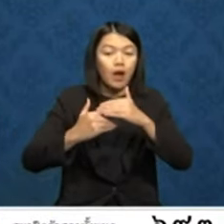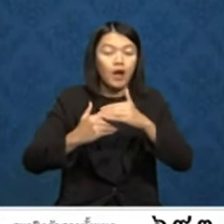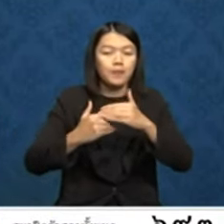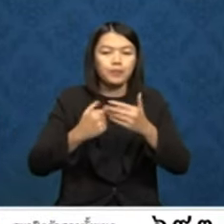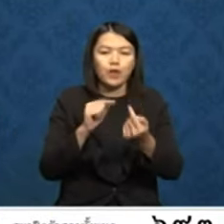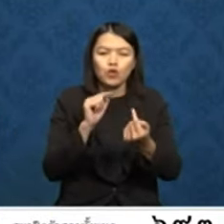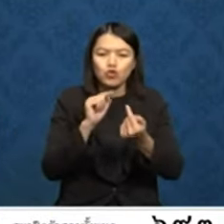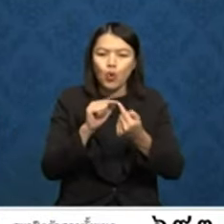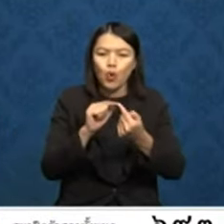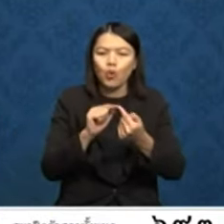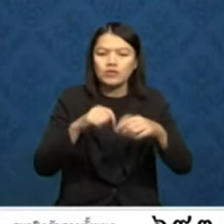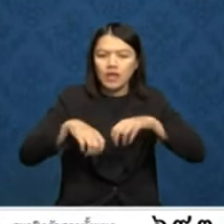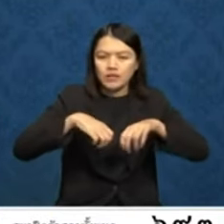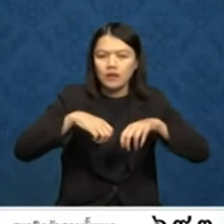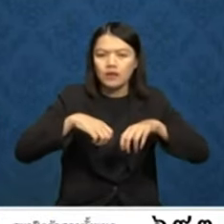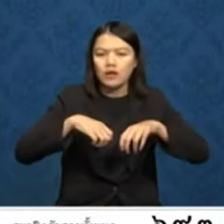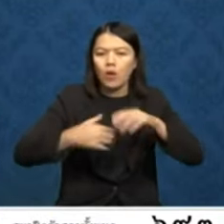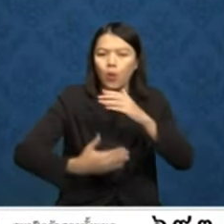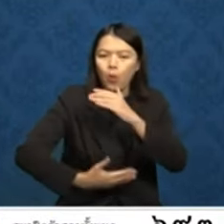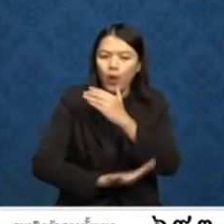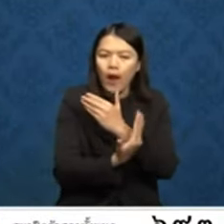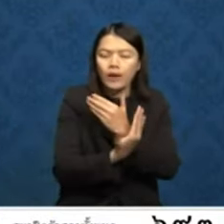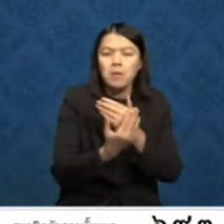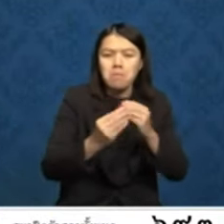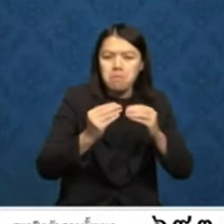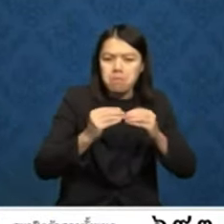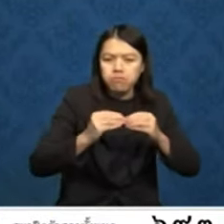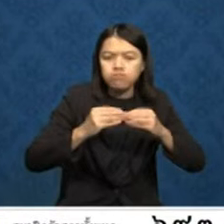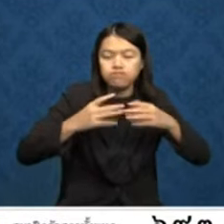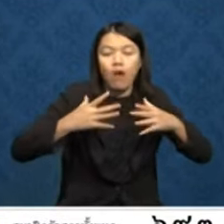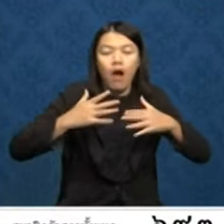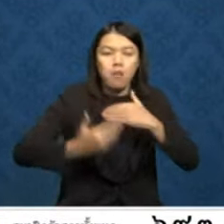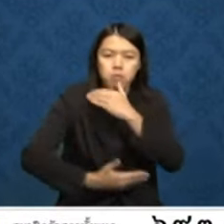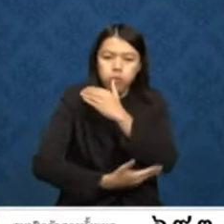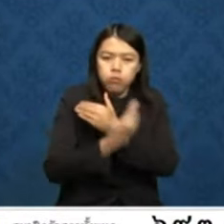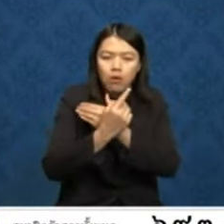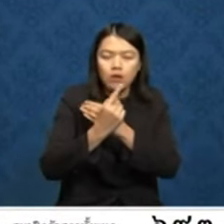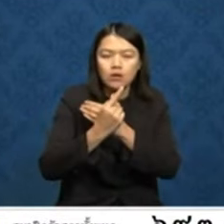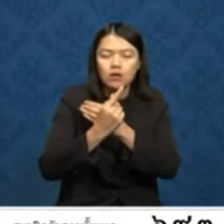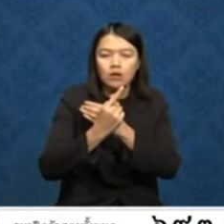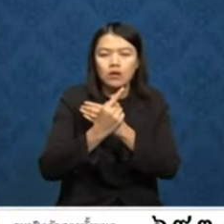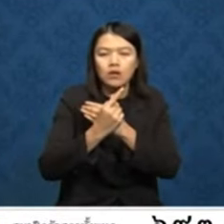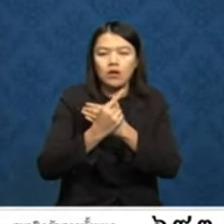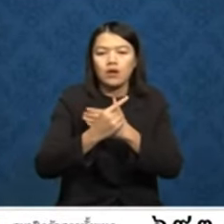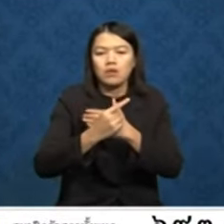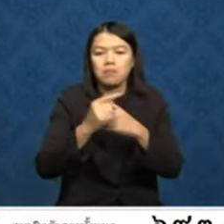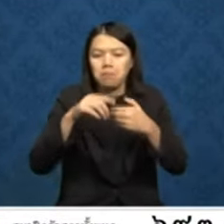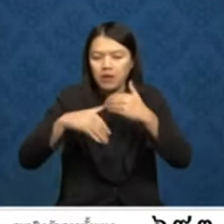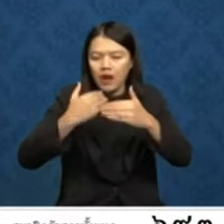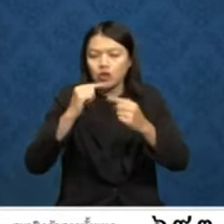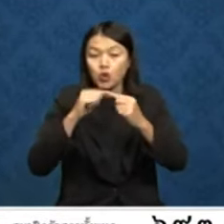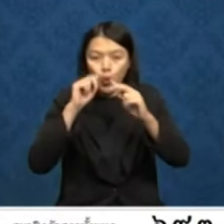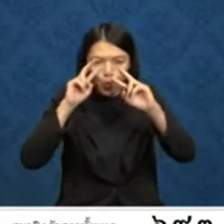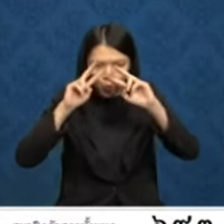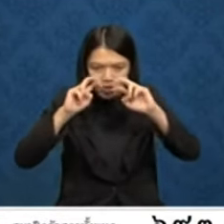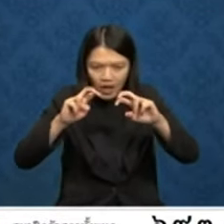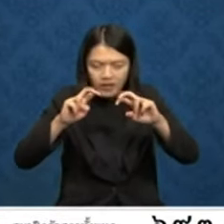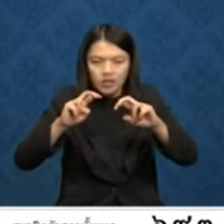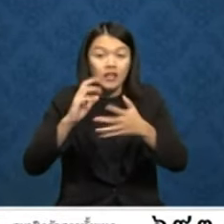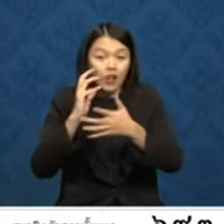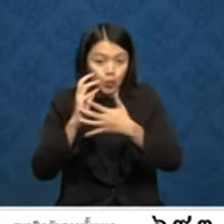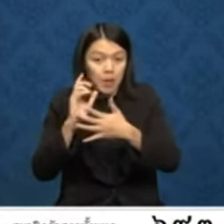เพื่อขยายโอกาสโดย 3.1 รัฐบาลจะพัฒนาโครงสร้างพื้นฐานด้านวิจัยและนวัตก